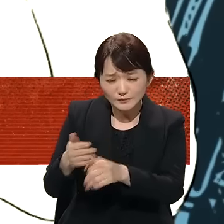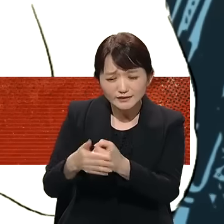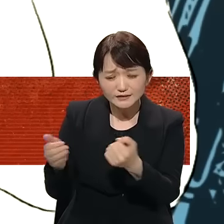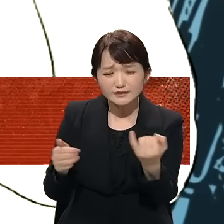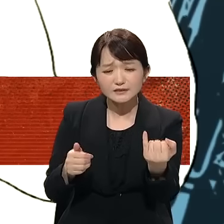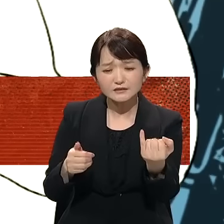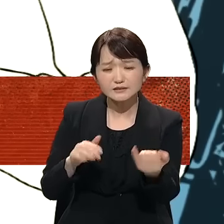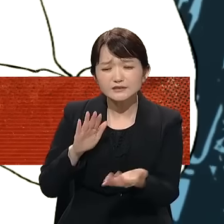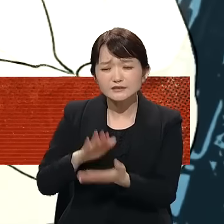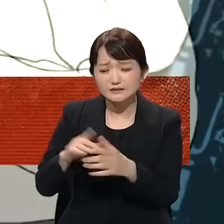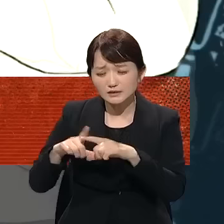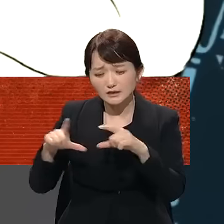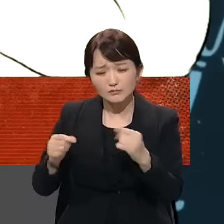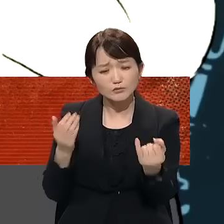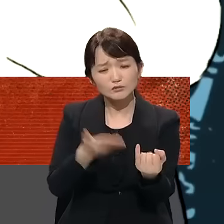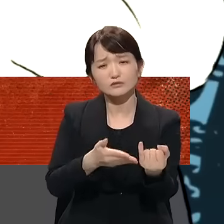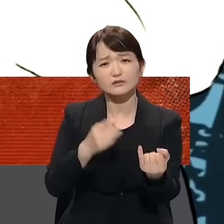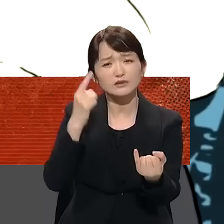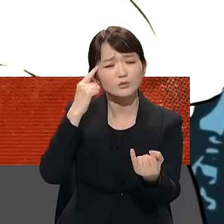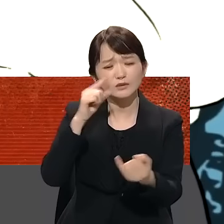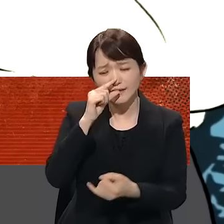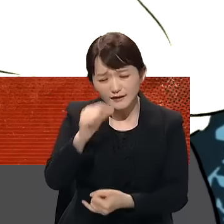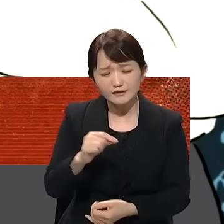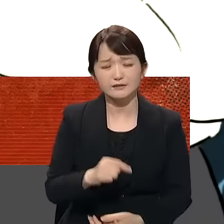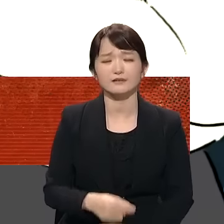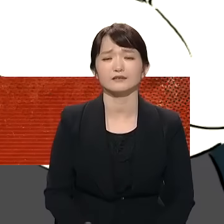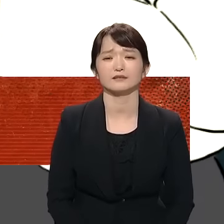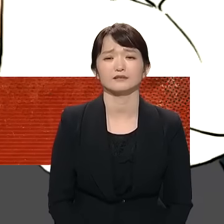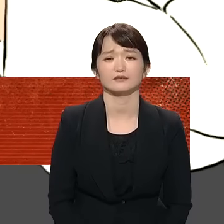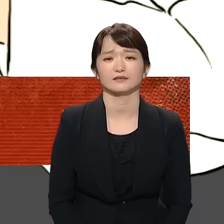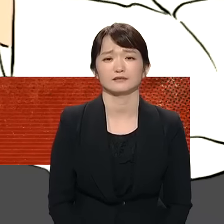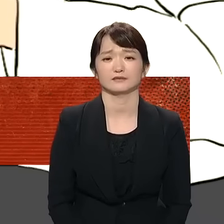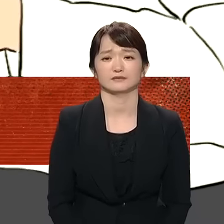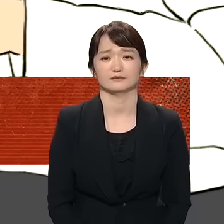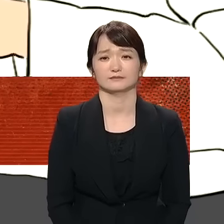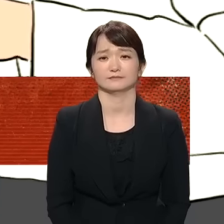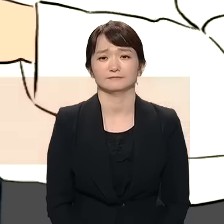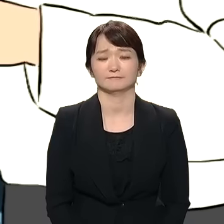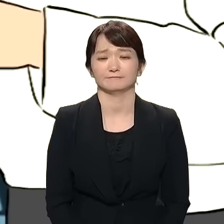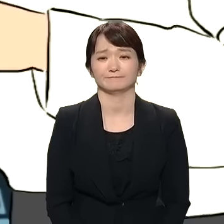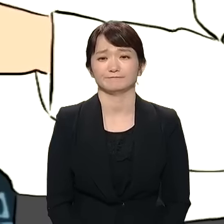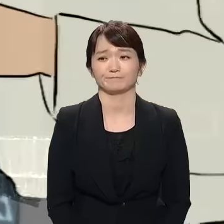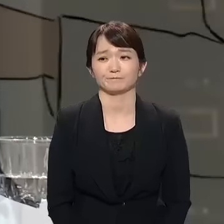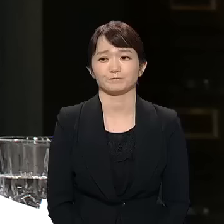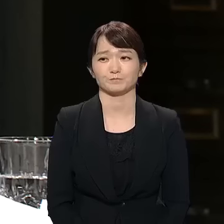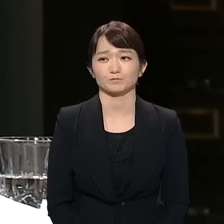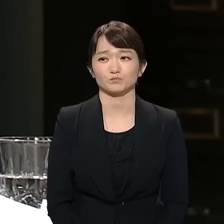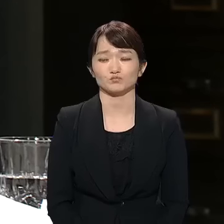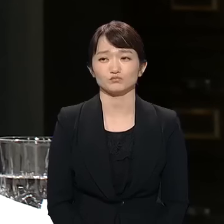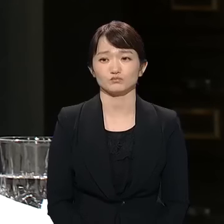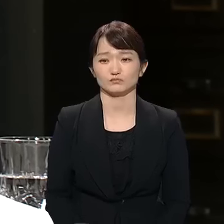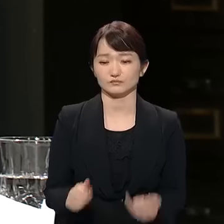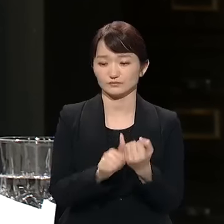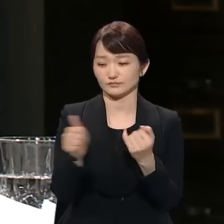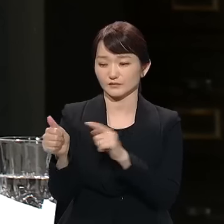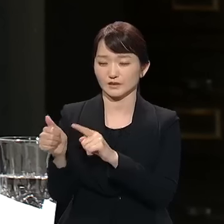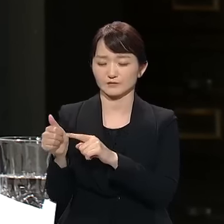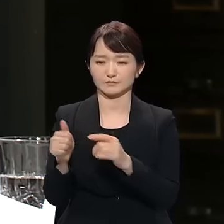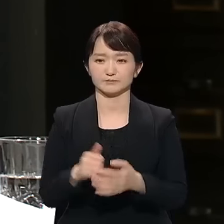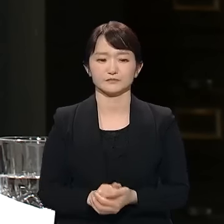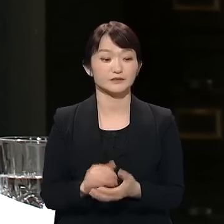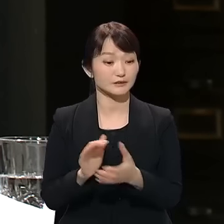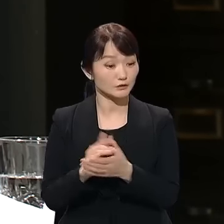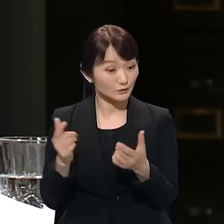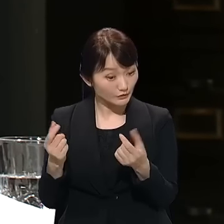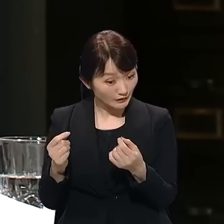준 건데 그걸 가지고 왜 이렇게 예민하니 이런 식으로 말했습니다 자 이제 친구 같은 부부 하다가 이제 카플로